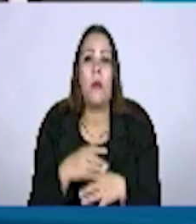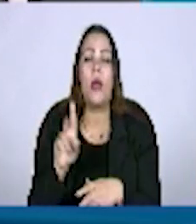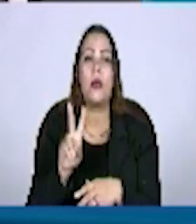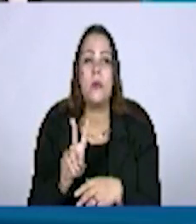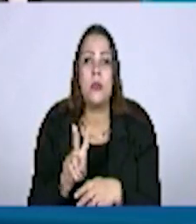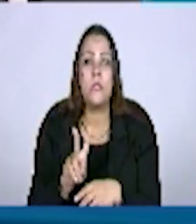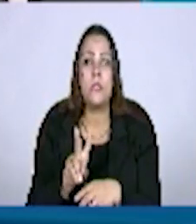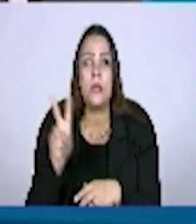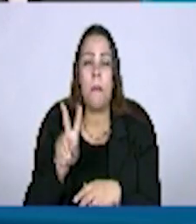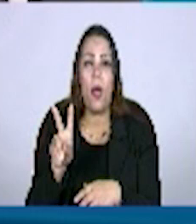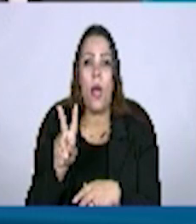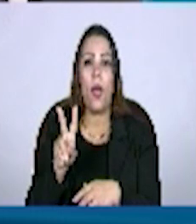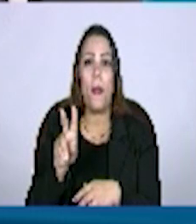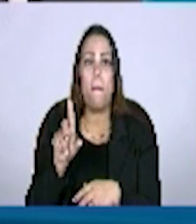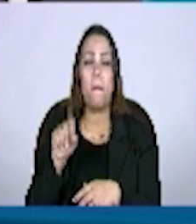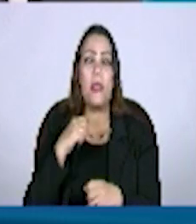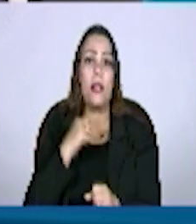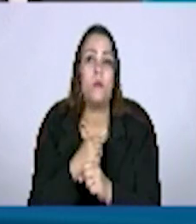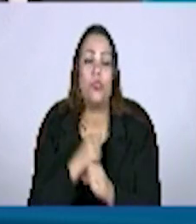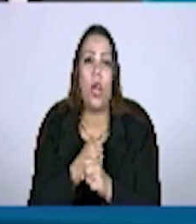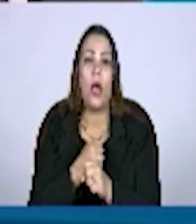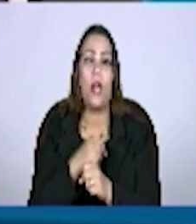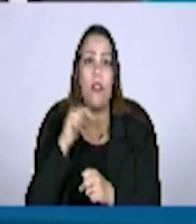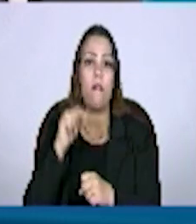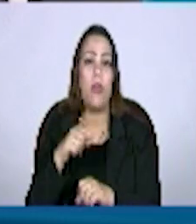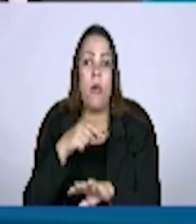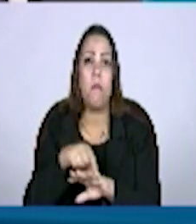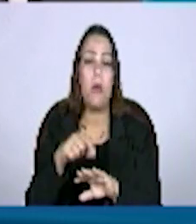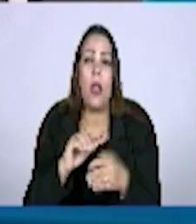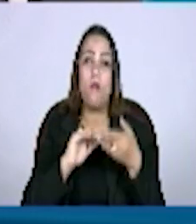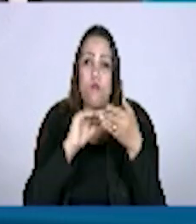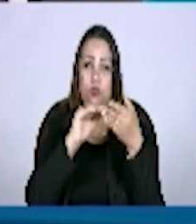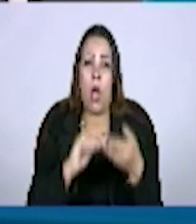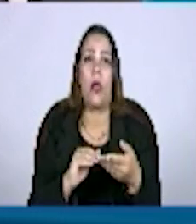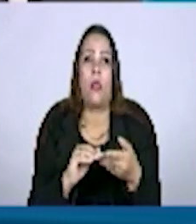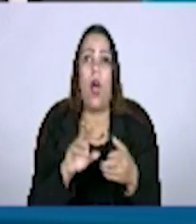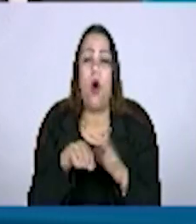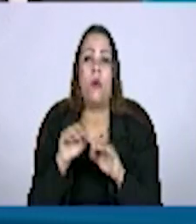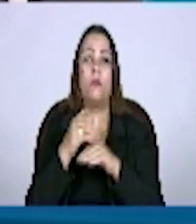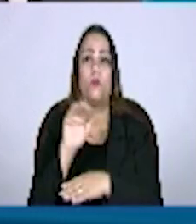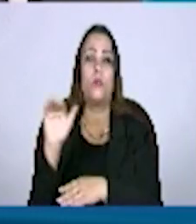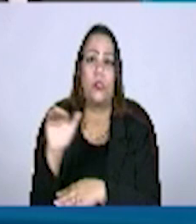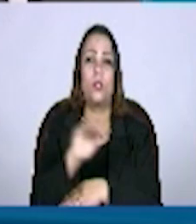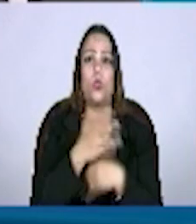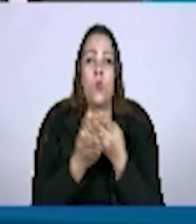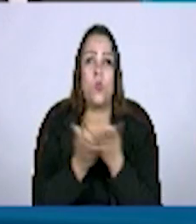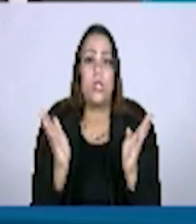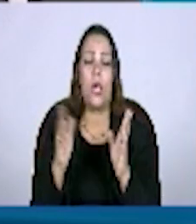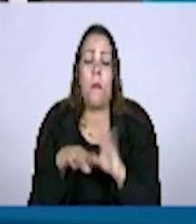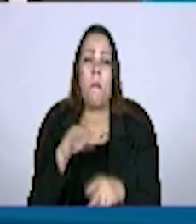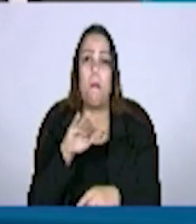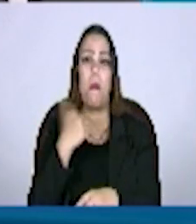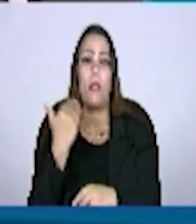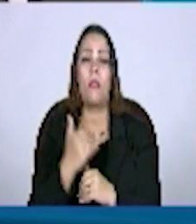سبعه من العاملين في مجال الاغاثه او توزيع المساعدات قتلوا